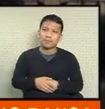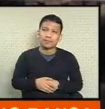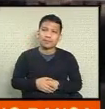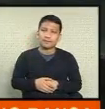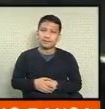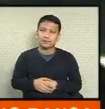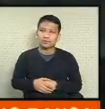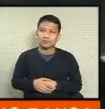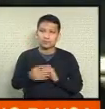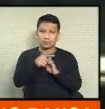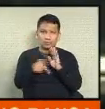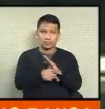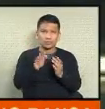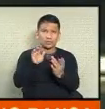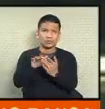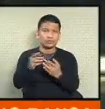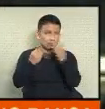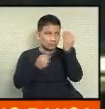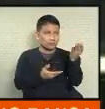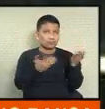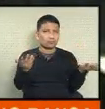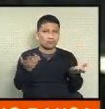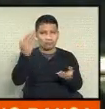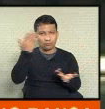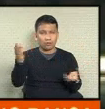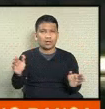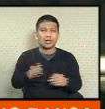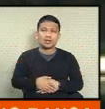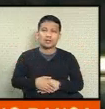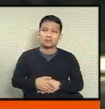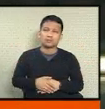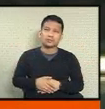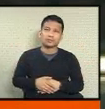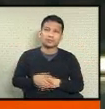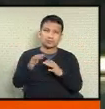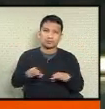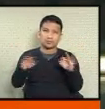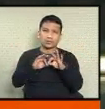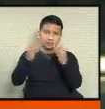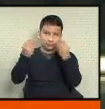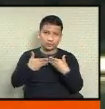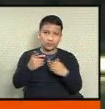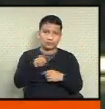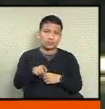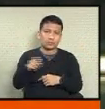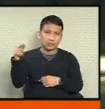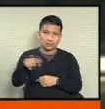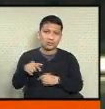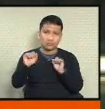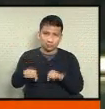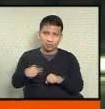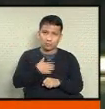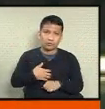set protocol to whom we are going to give the information. Of course, these are very delicate information and the airline can be sued